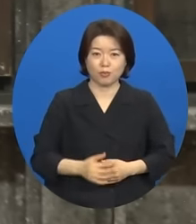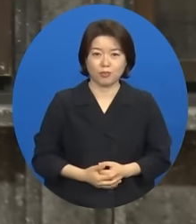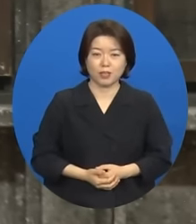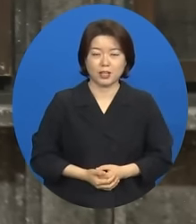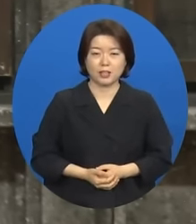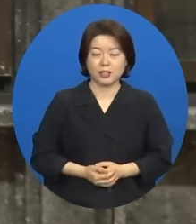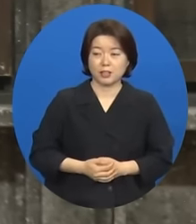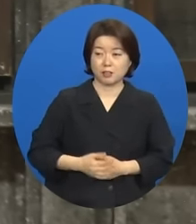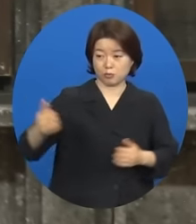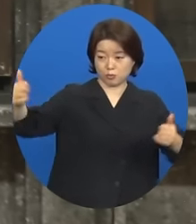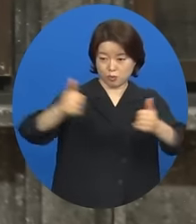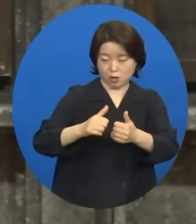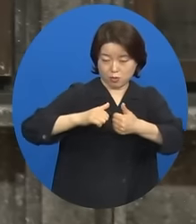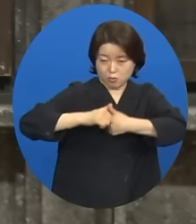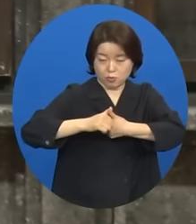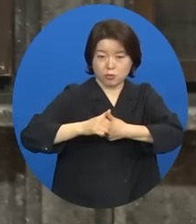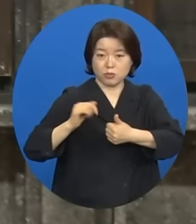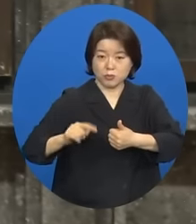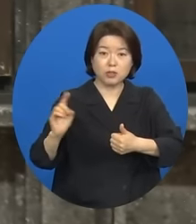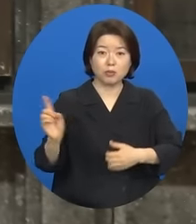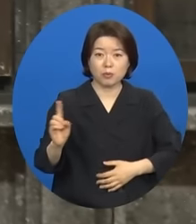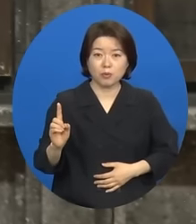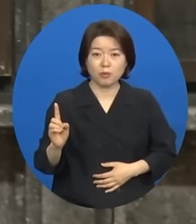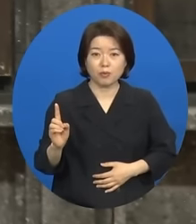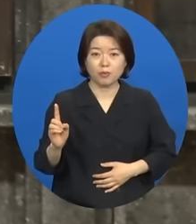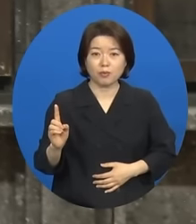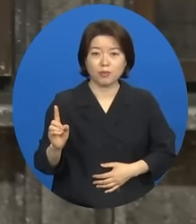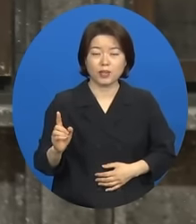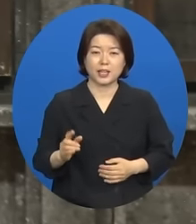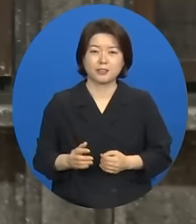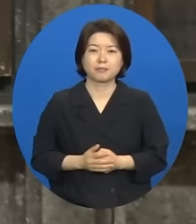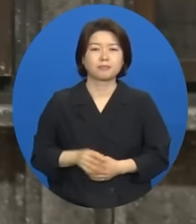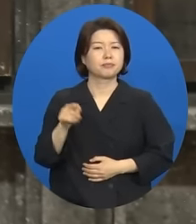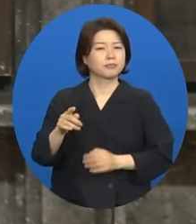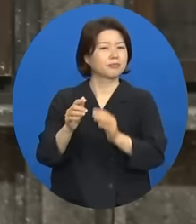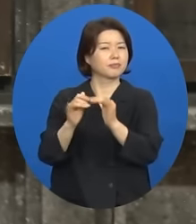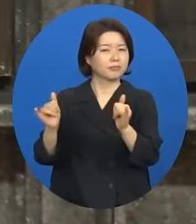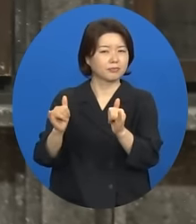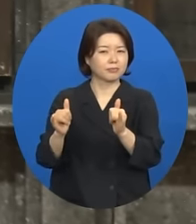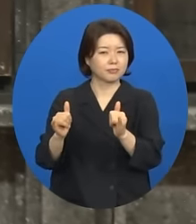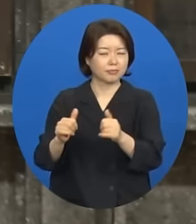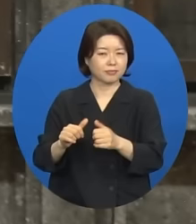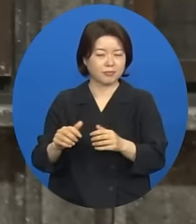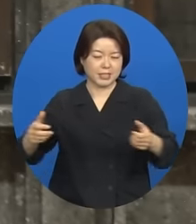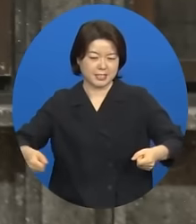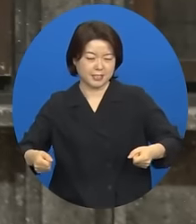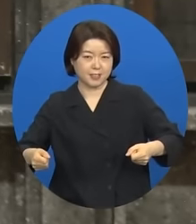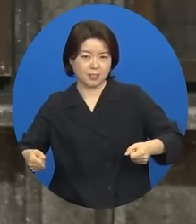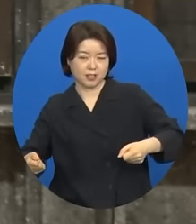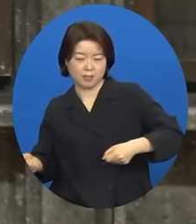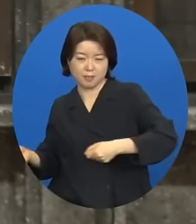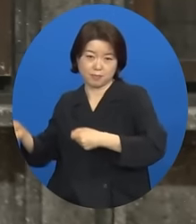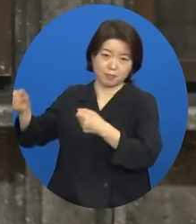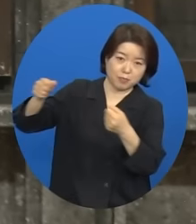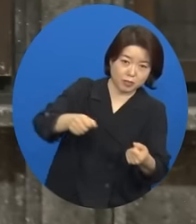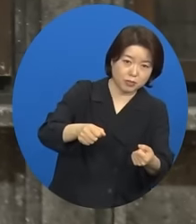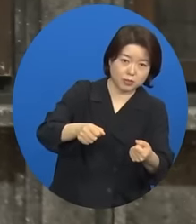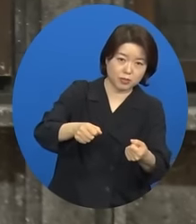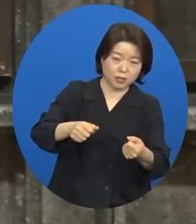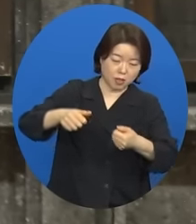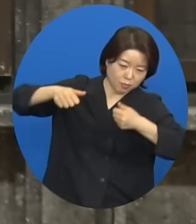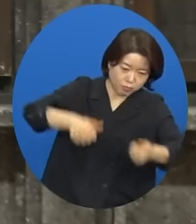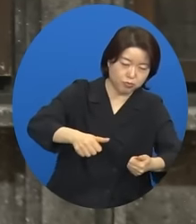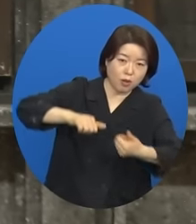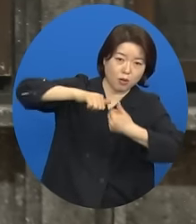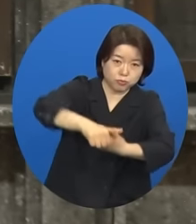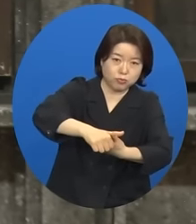그럼 씨름이 뭐냐는 거죠. 씨름은요 그 사람을 눕혀서 위에서 누르는 것이죠.